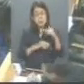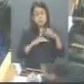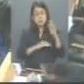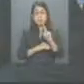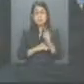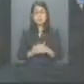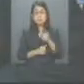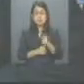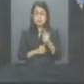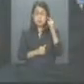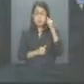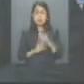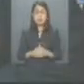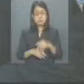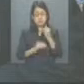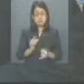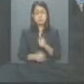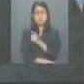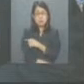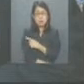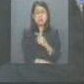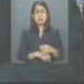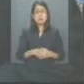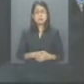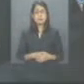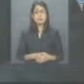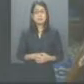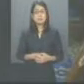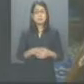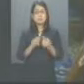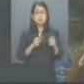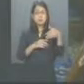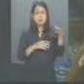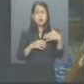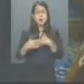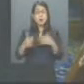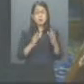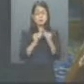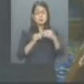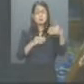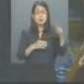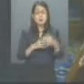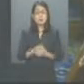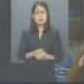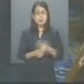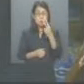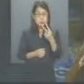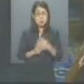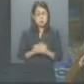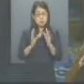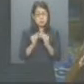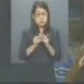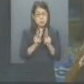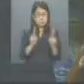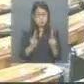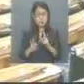ฒิอยู่ที่ระดับปริญญาตรีด้วยครับส่วนนอกห้องประชุมรัฐสภานะครับล่าสุดผลการประชุมของคณะกรรมการประสานงาน